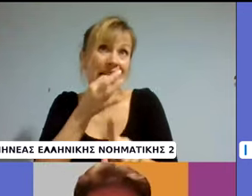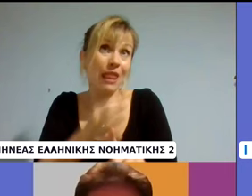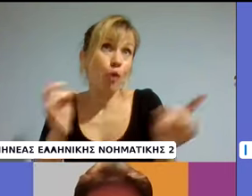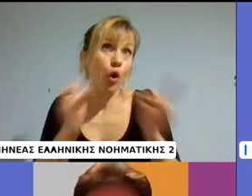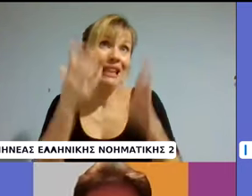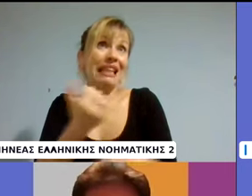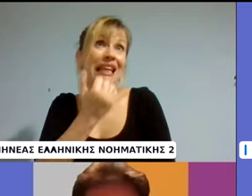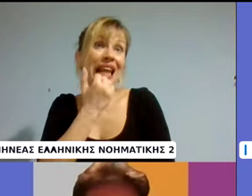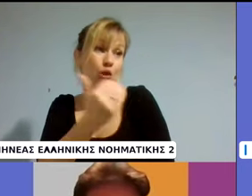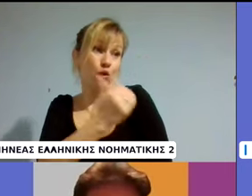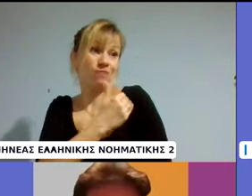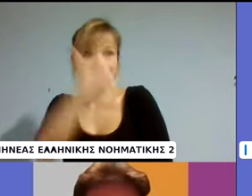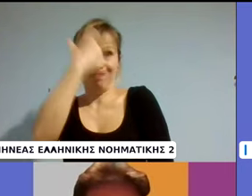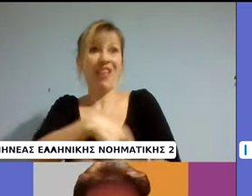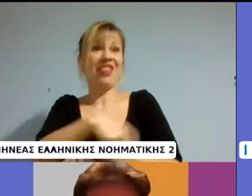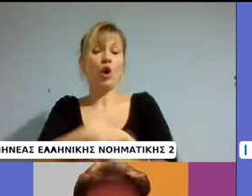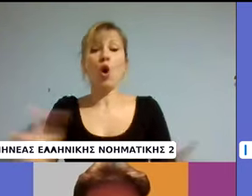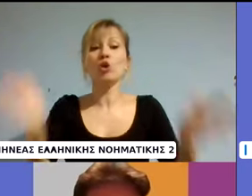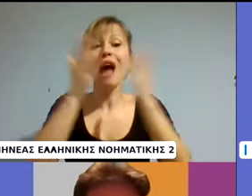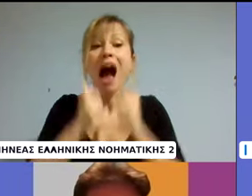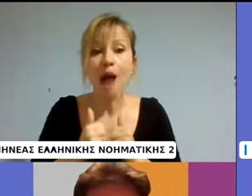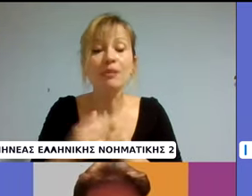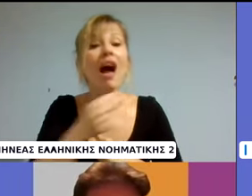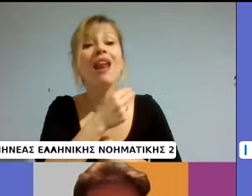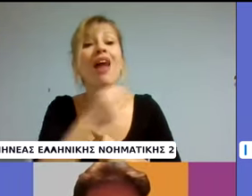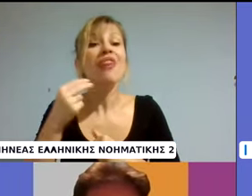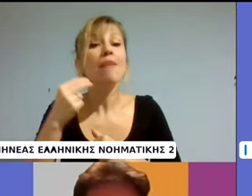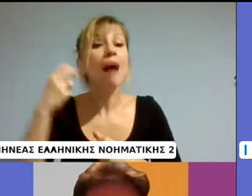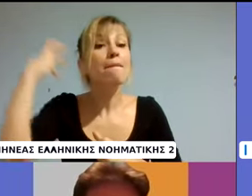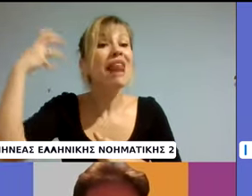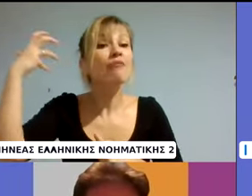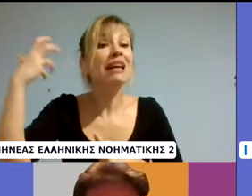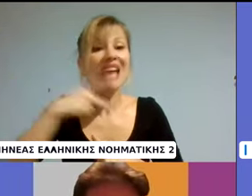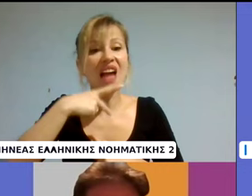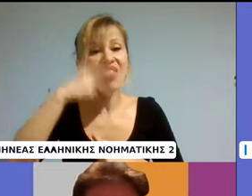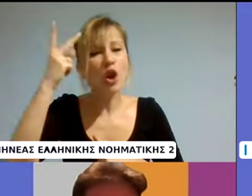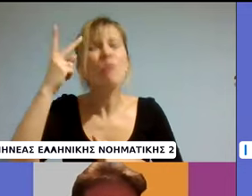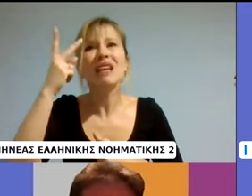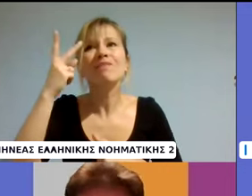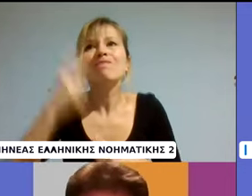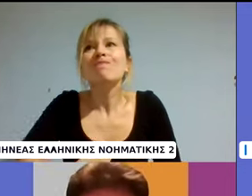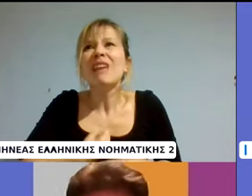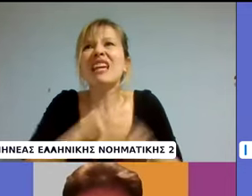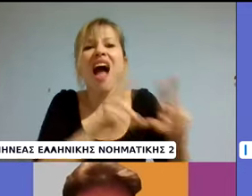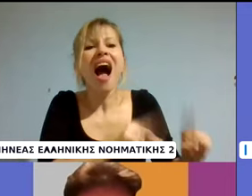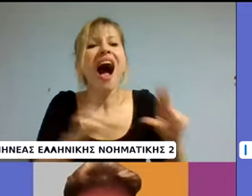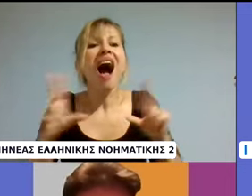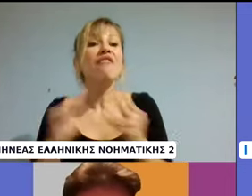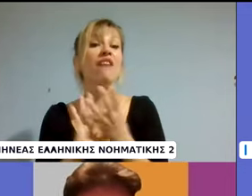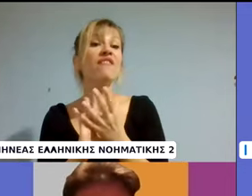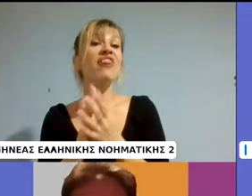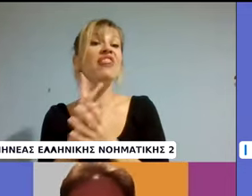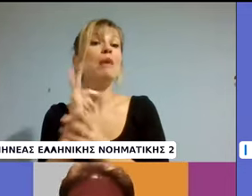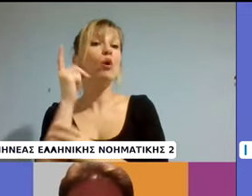εγώ δεν είμαι νομικός όπως είσαι εσύ, αλλά η έννοια των πνευματικών δικαιωμάτων είναι συνυφασμένη και με την έννοια της δημιουργίας. Δηλαδή, ο μεταφραστής νοείται ως δημιουργός,